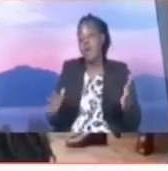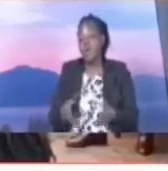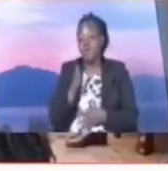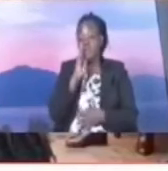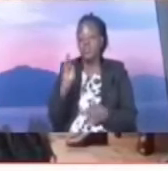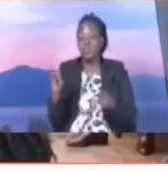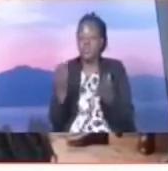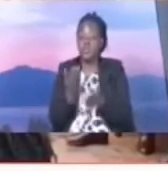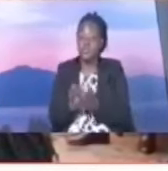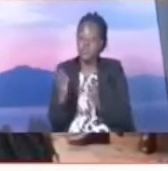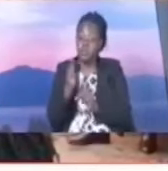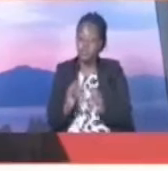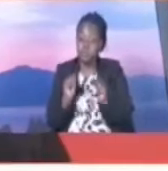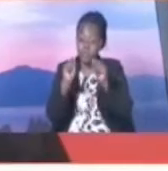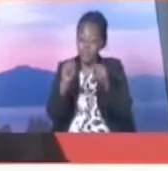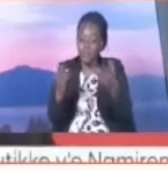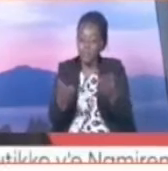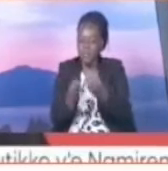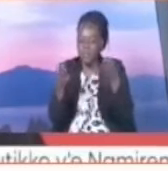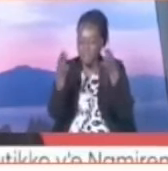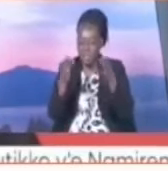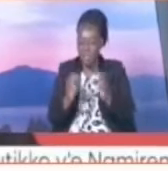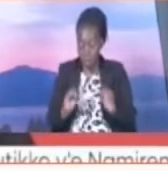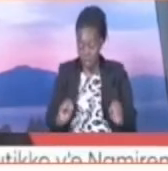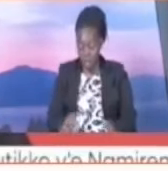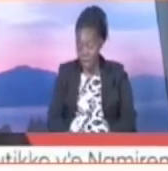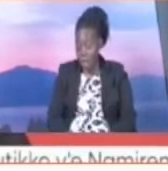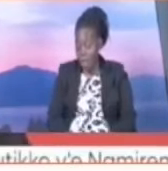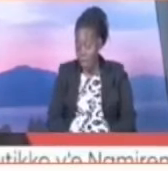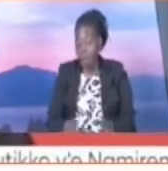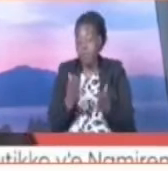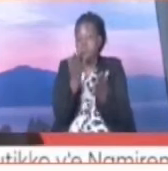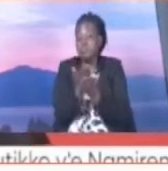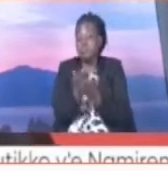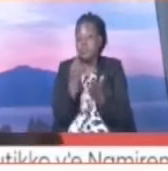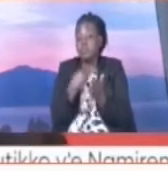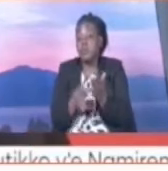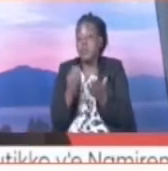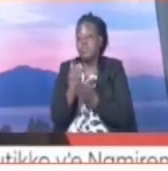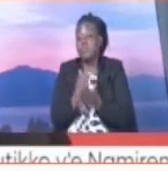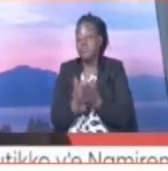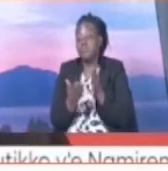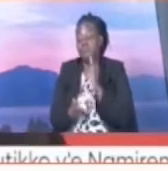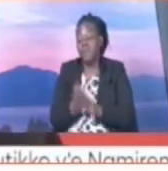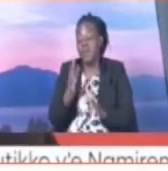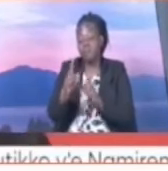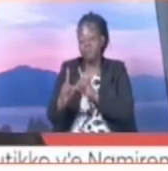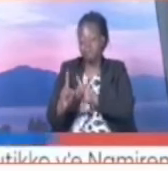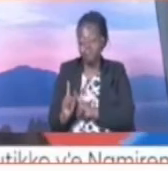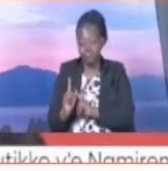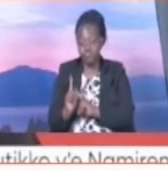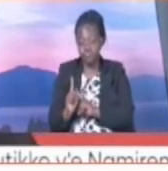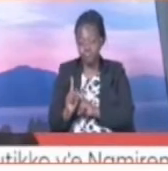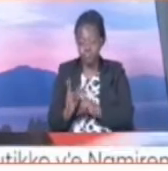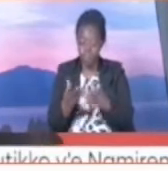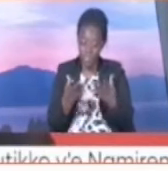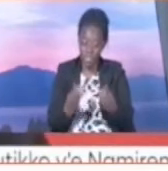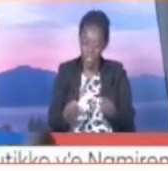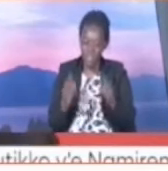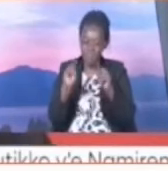n'asaba abantu obutajjana ntwala. Naye twandibasabye olw'okwanguyizaako ab'ebyokwerinda